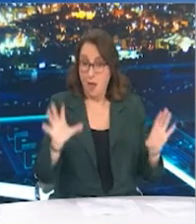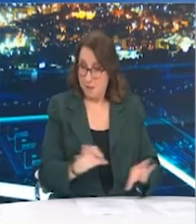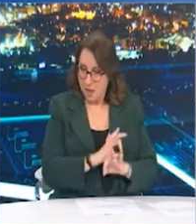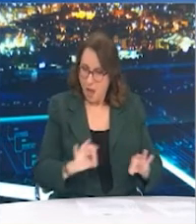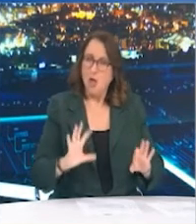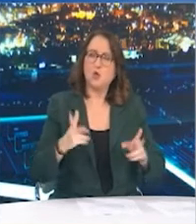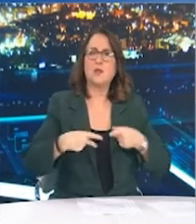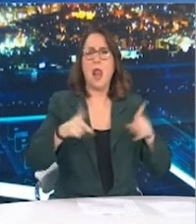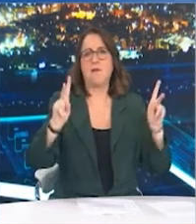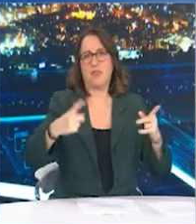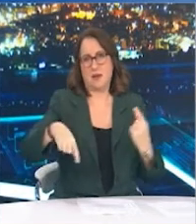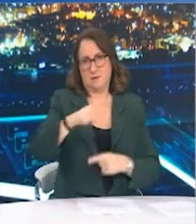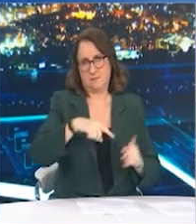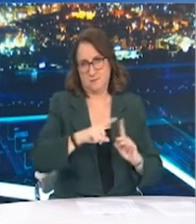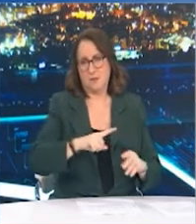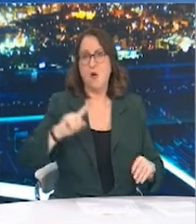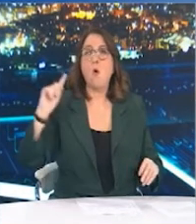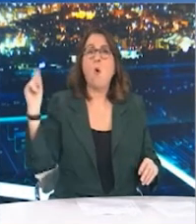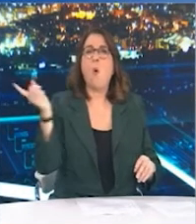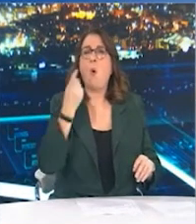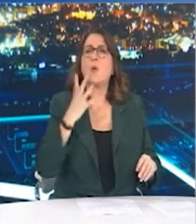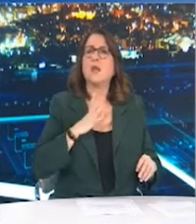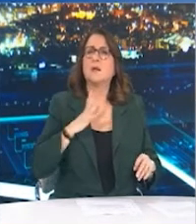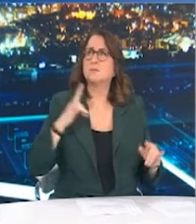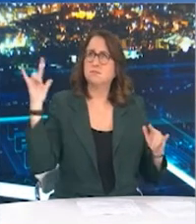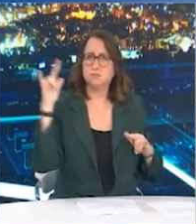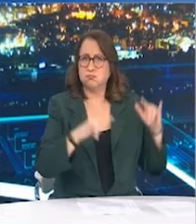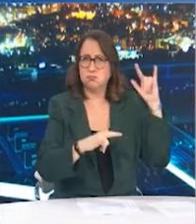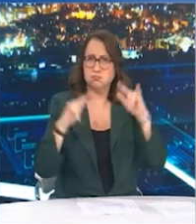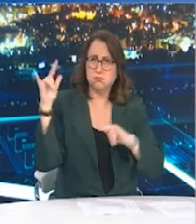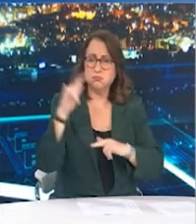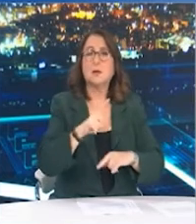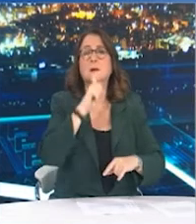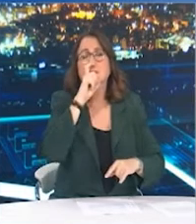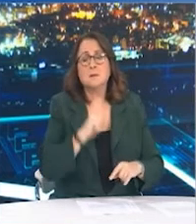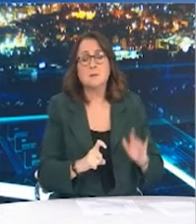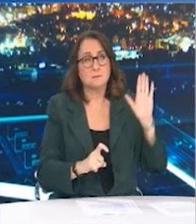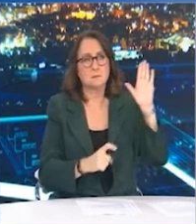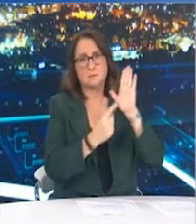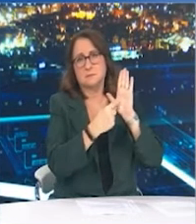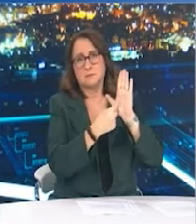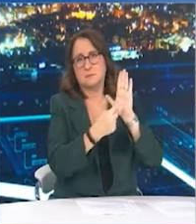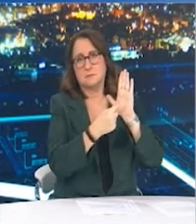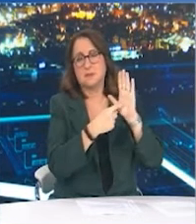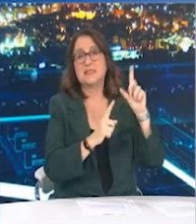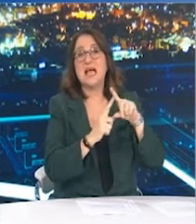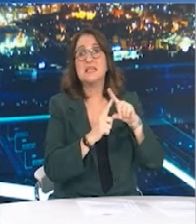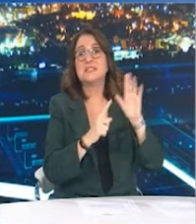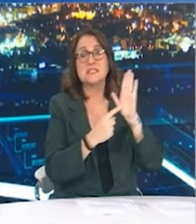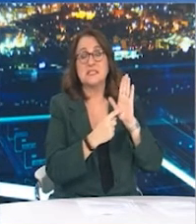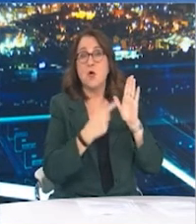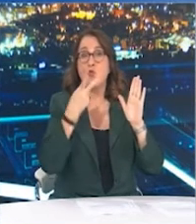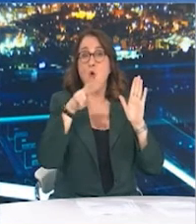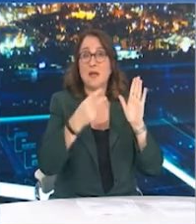Υπενθυμίζεται ότι όλοι οι επιβάτες διεθνών πτήσεων, προκειμένου να εισέλθουν στη χώρα μας, πρέπει να διαθέτουν αρνητικό test COVID-19, το οποίο να